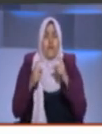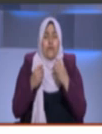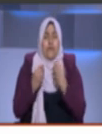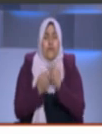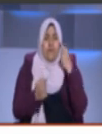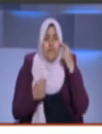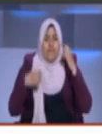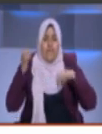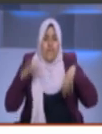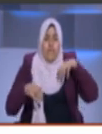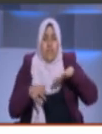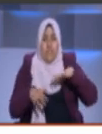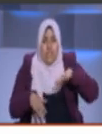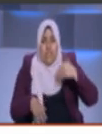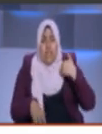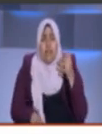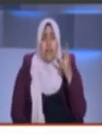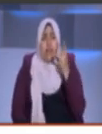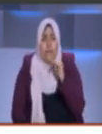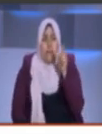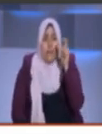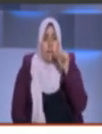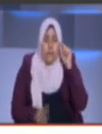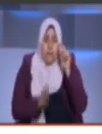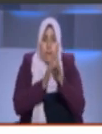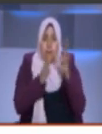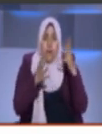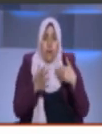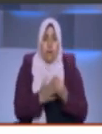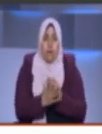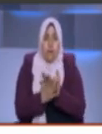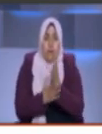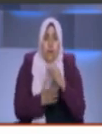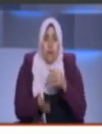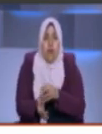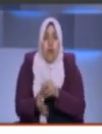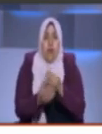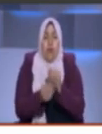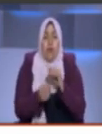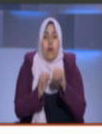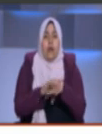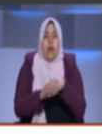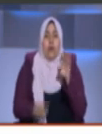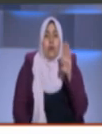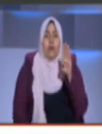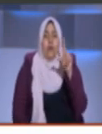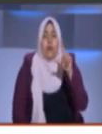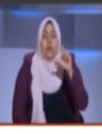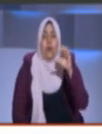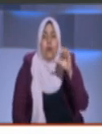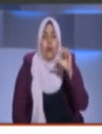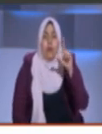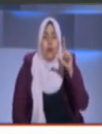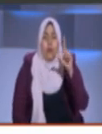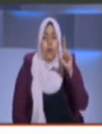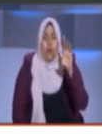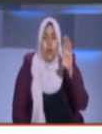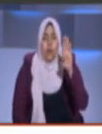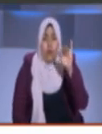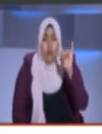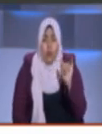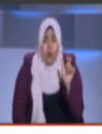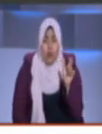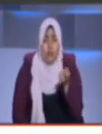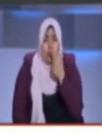لديها البروفيسور الذي أثار كل الجدل حول استخدام الكلوروكين، أقصد أنها يعني لديها تعاطي